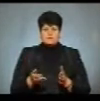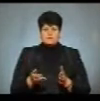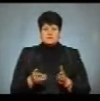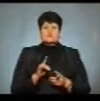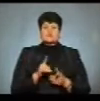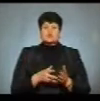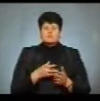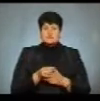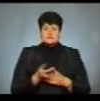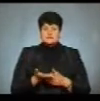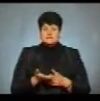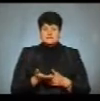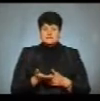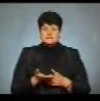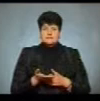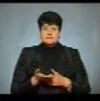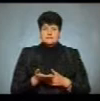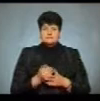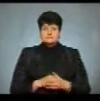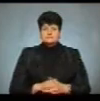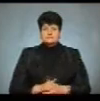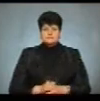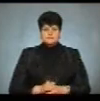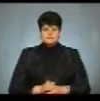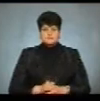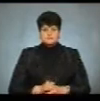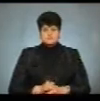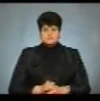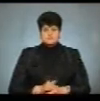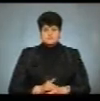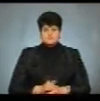За що платити такі? І за що платити такі гроші?